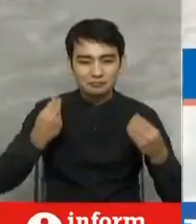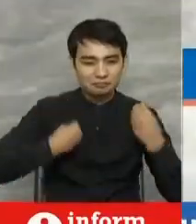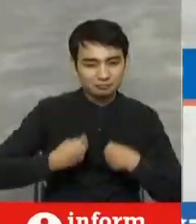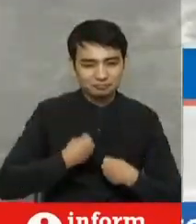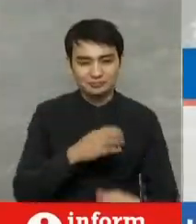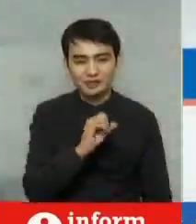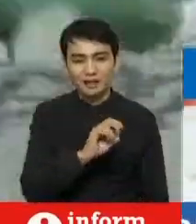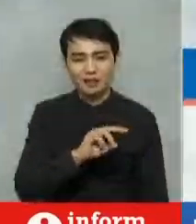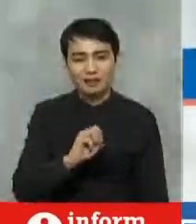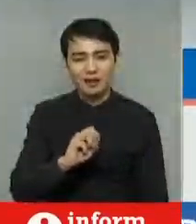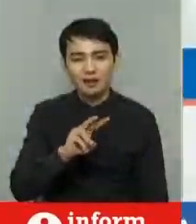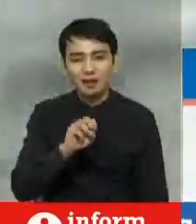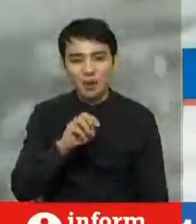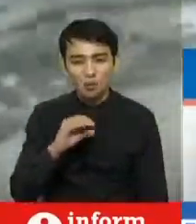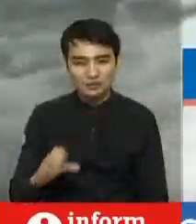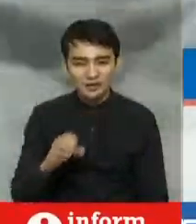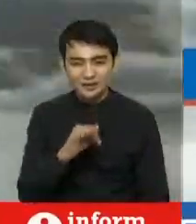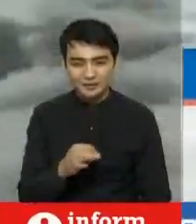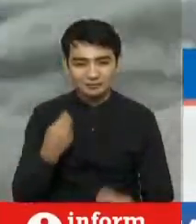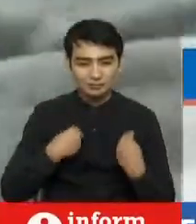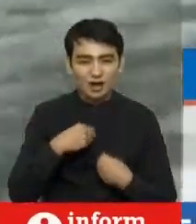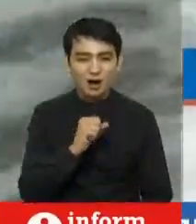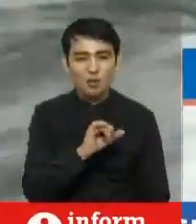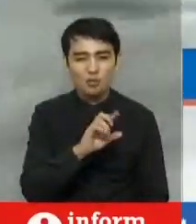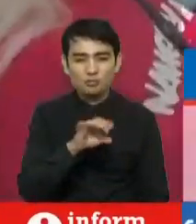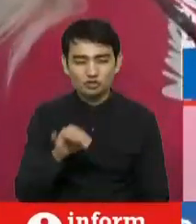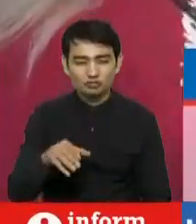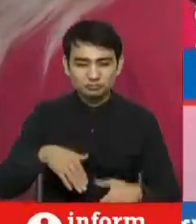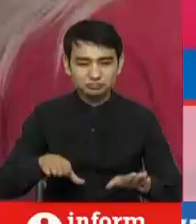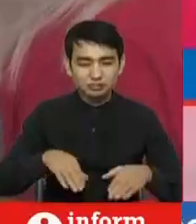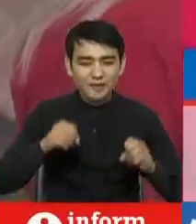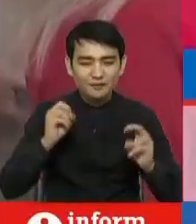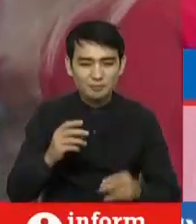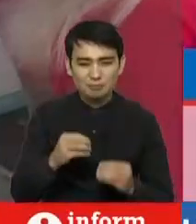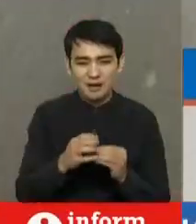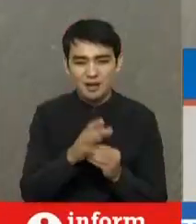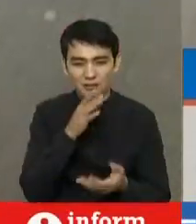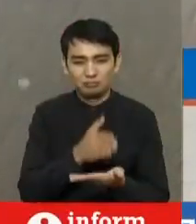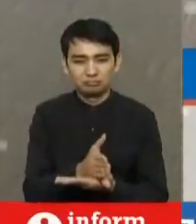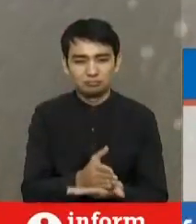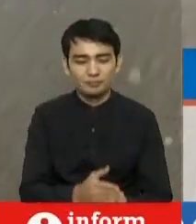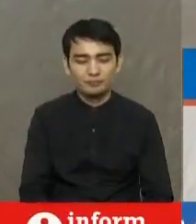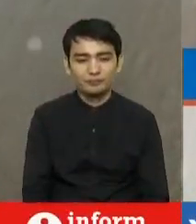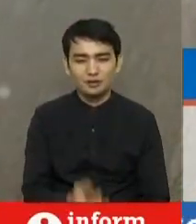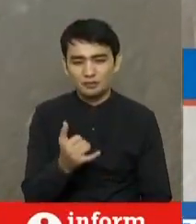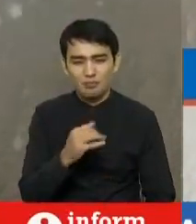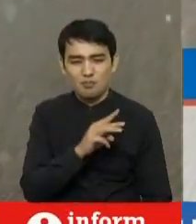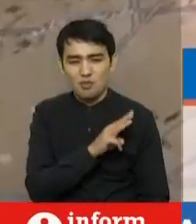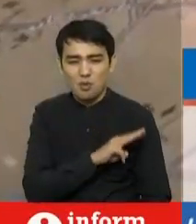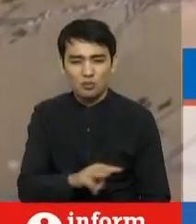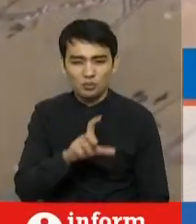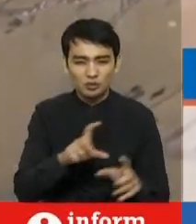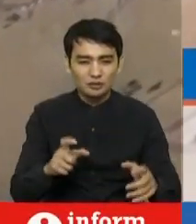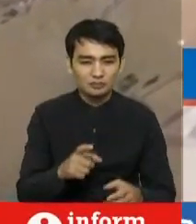санта-клаусов штурмовали волны близ пляжа какао бич такие заплывы проводят уже 15 лет тем временем Миллионы людей следят за